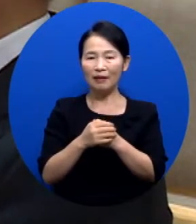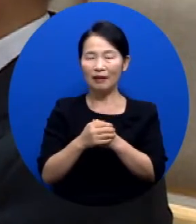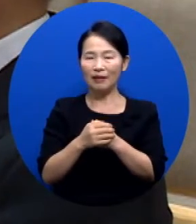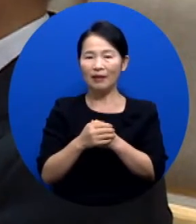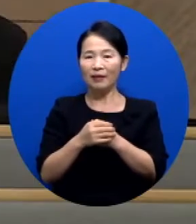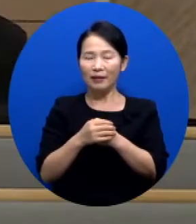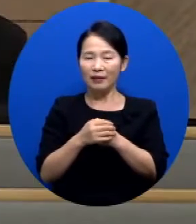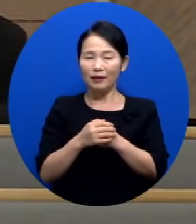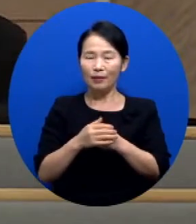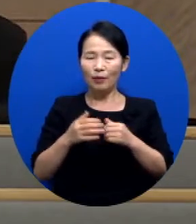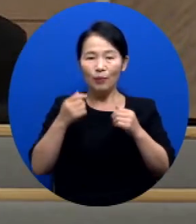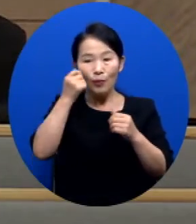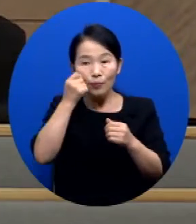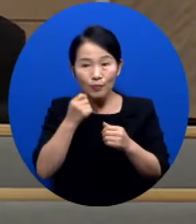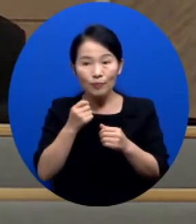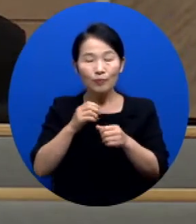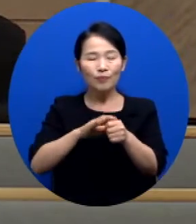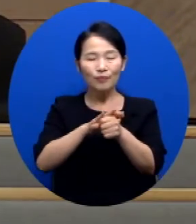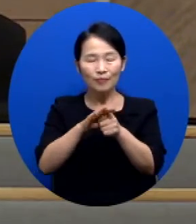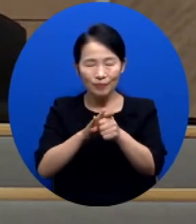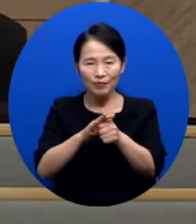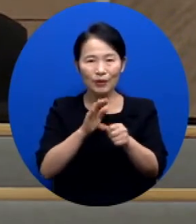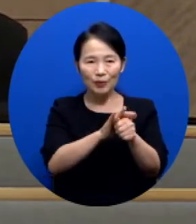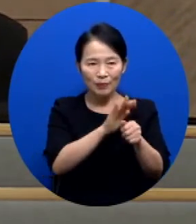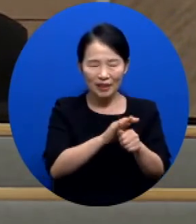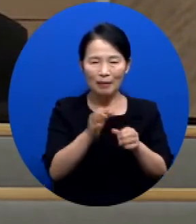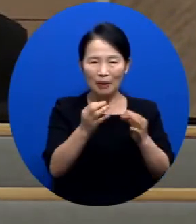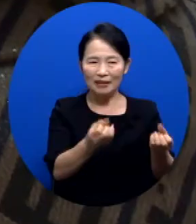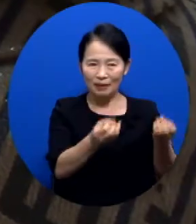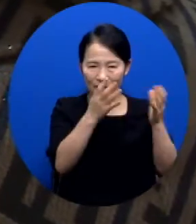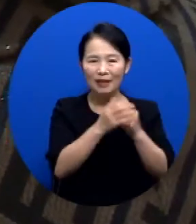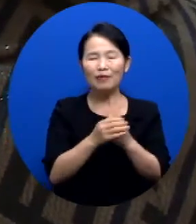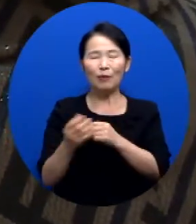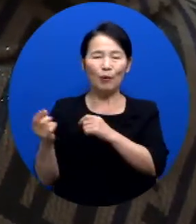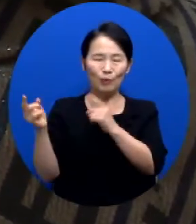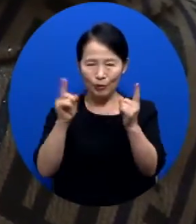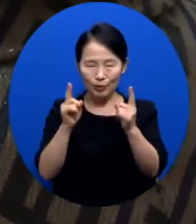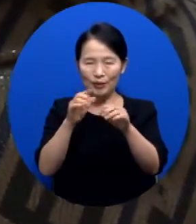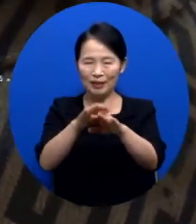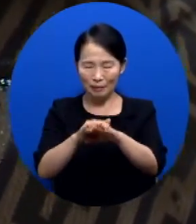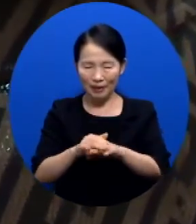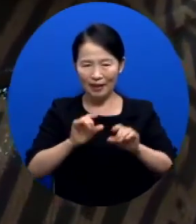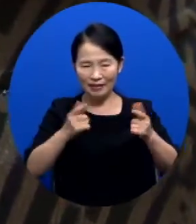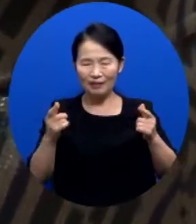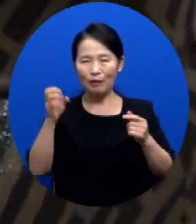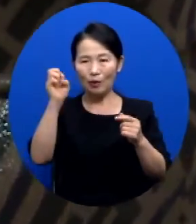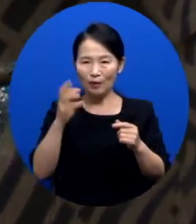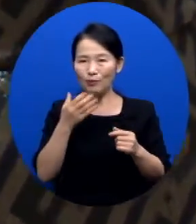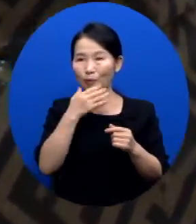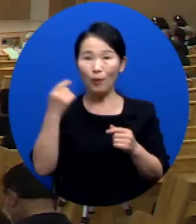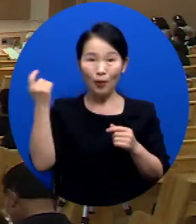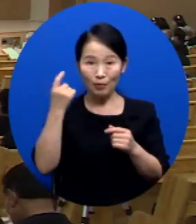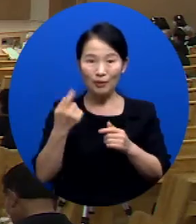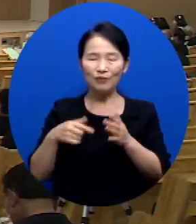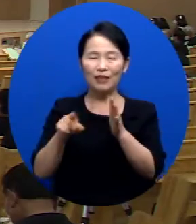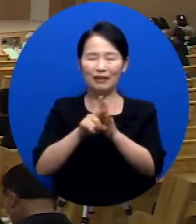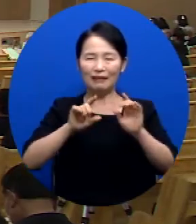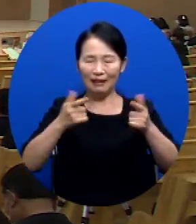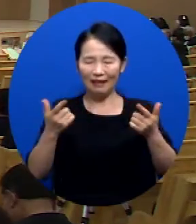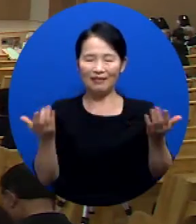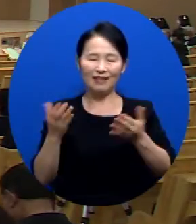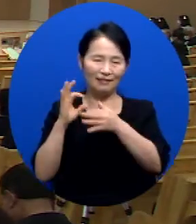불우이웃돕기 바자회 지역주민 초청 부흥집회 등 광주 복음화를 위한 다양한 사역을 이어오고